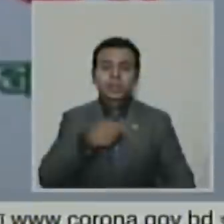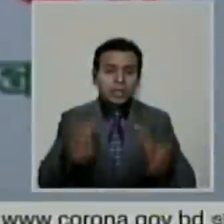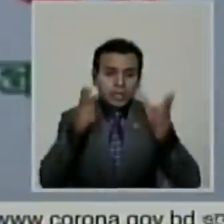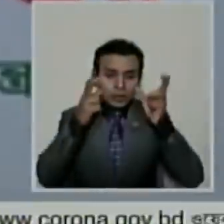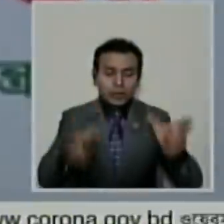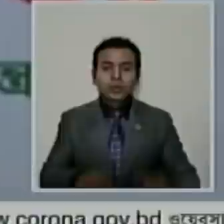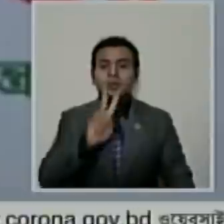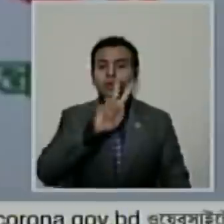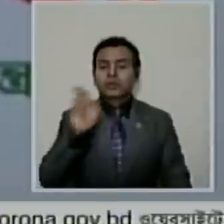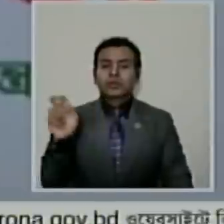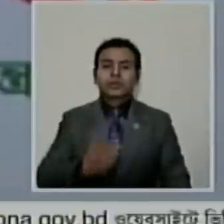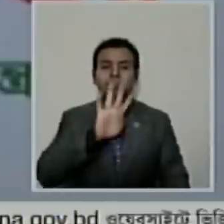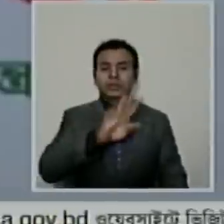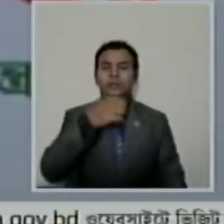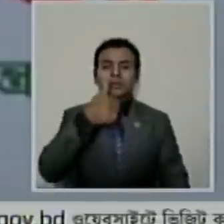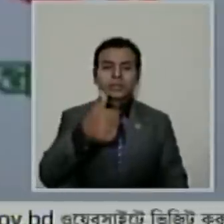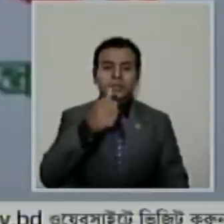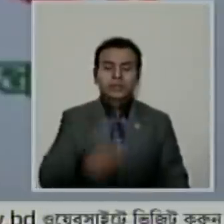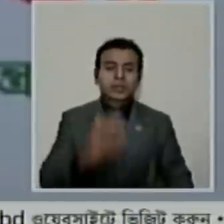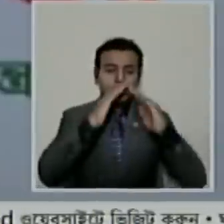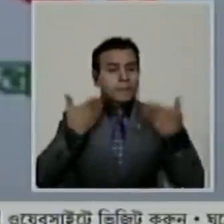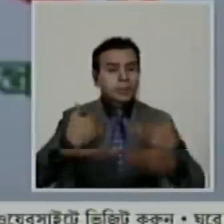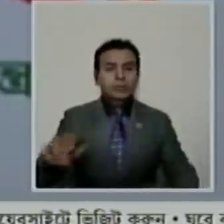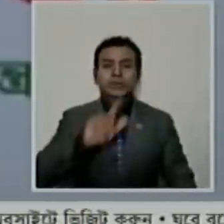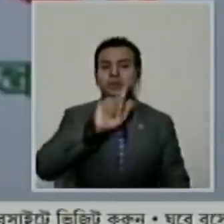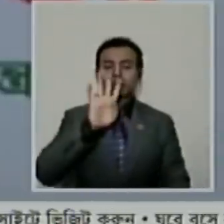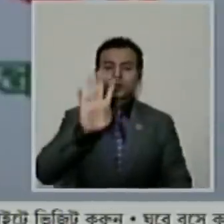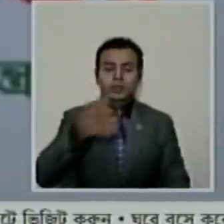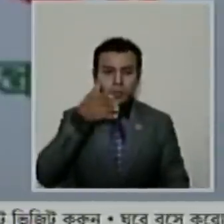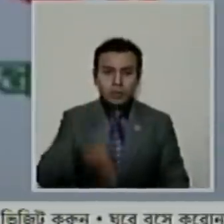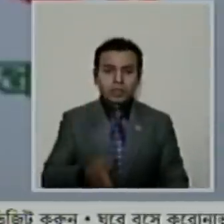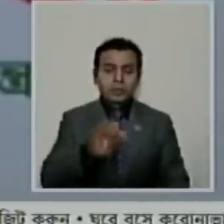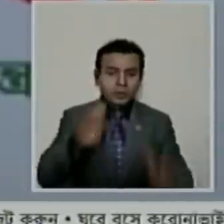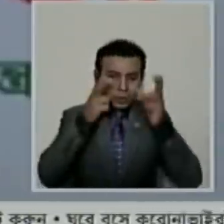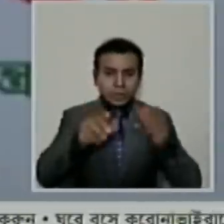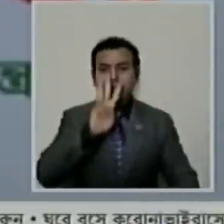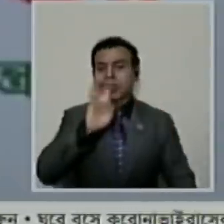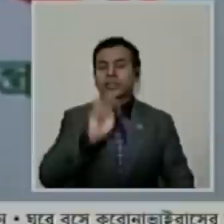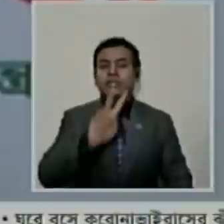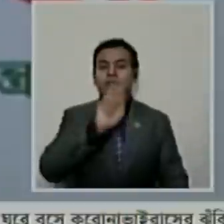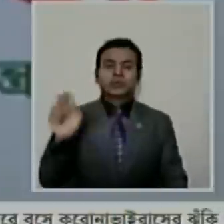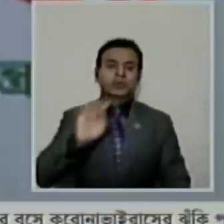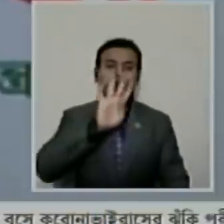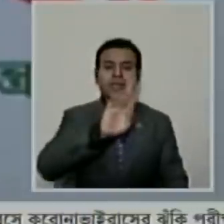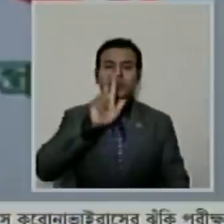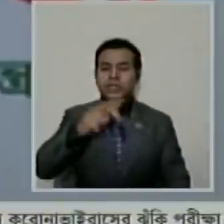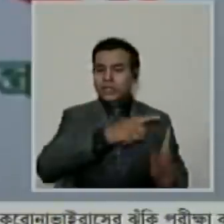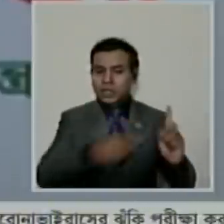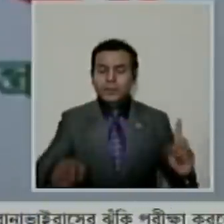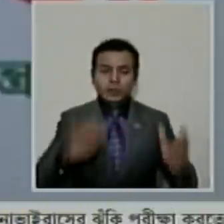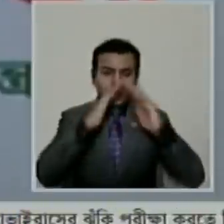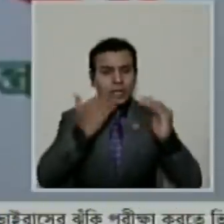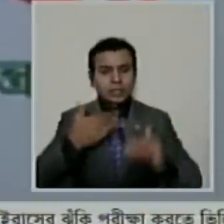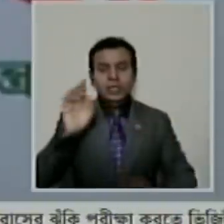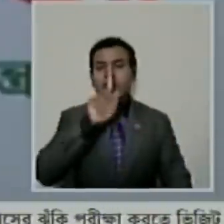আইসোলেশনে 3,248 জন এবং এ পর্যন্ত ছাড় পেয়েছেন 1,604 জন। গত 24 ঘন্টায় ঢাকা মহানগরীতে